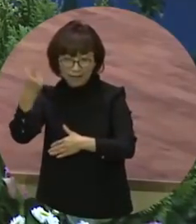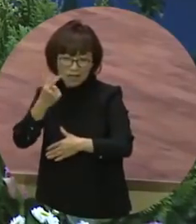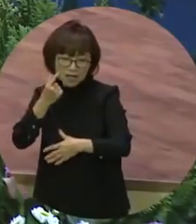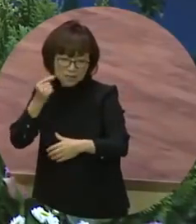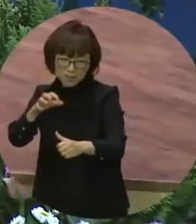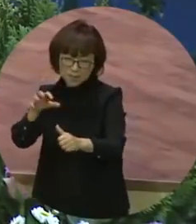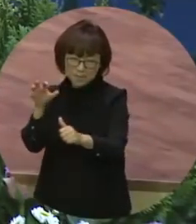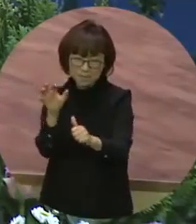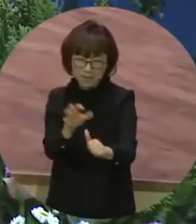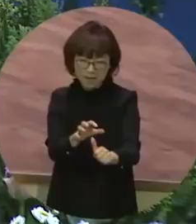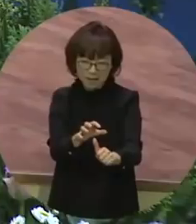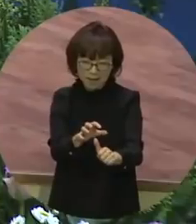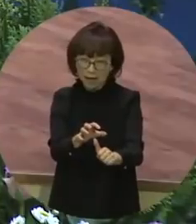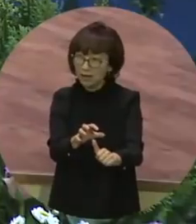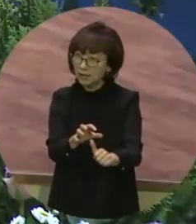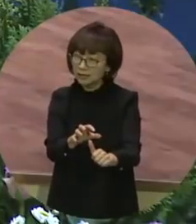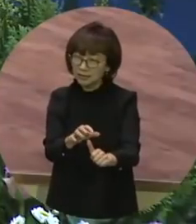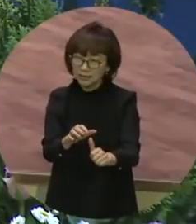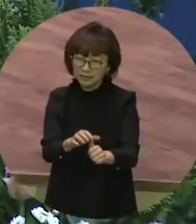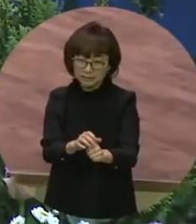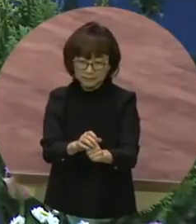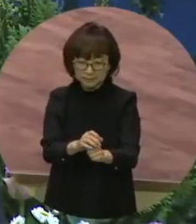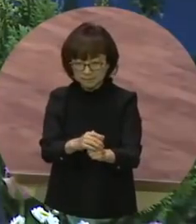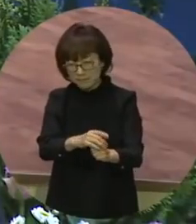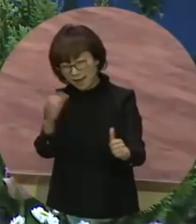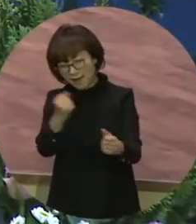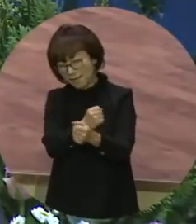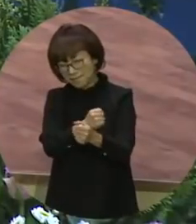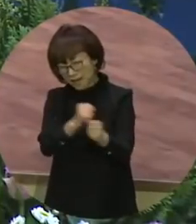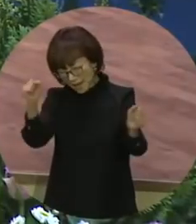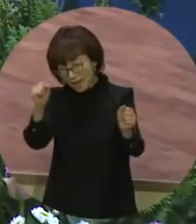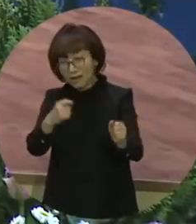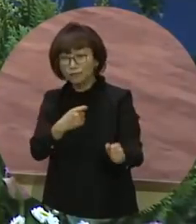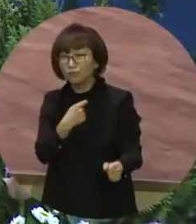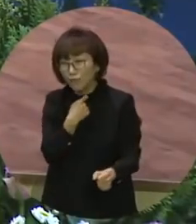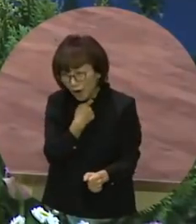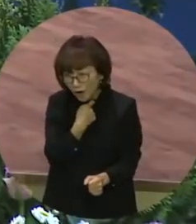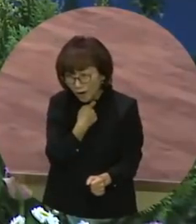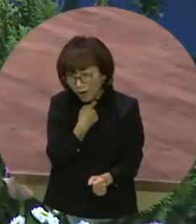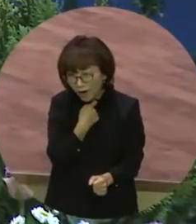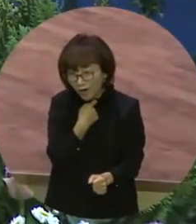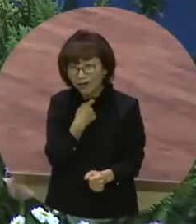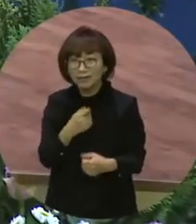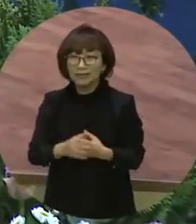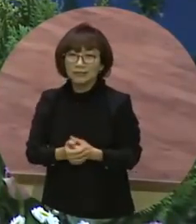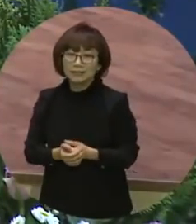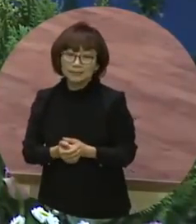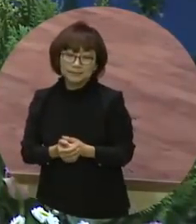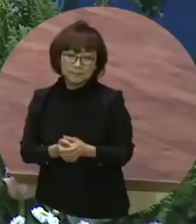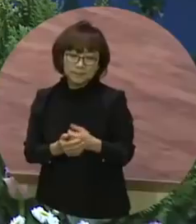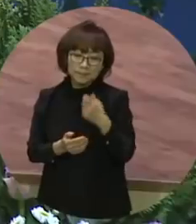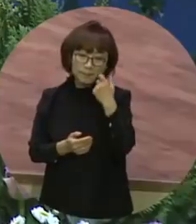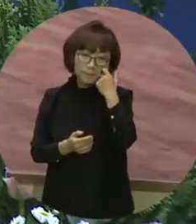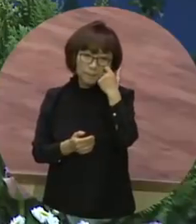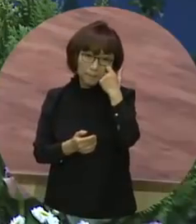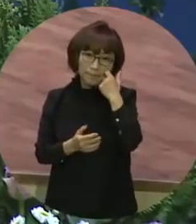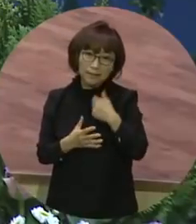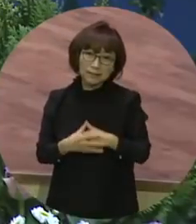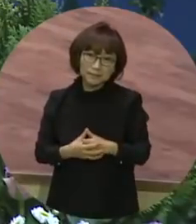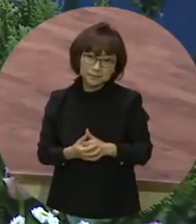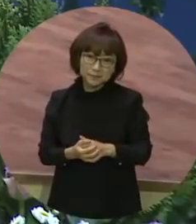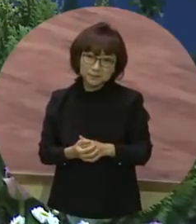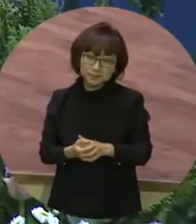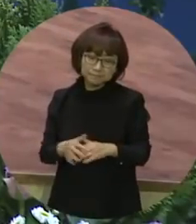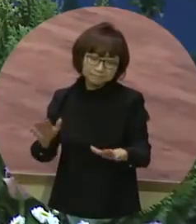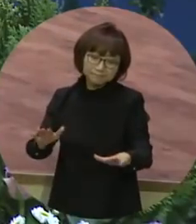조선이 독립 이 나라임에도 불구하고 그에 말과 이 조선 사람이